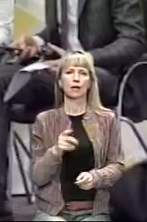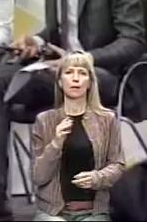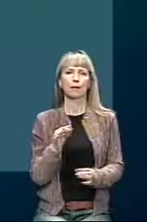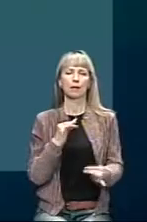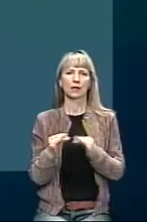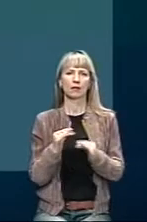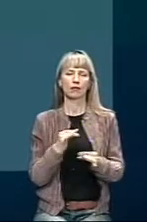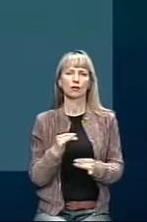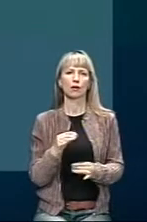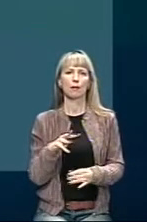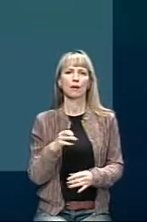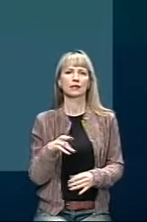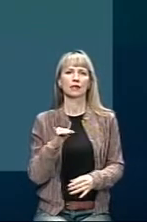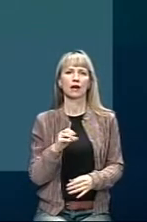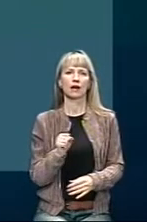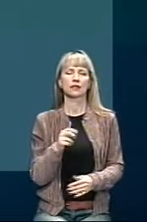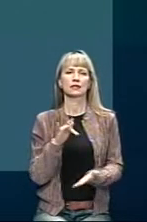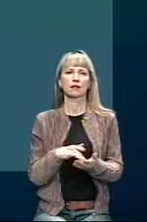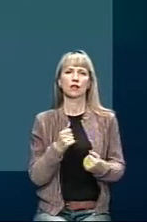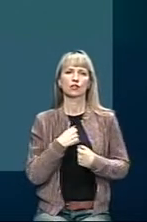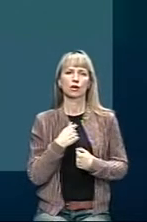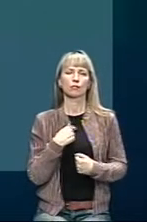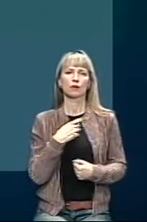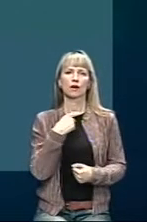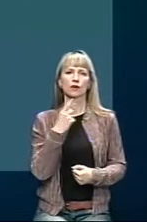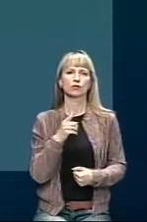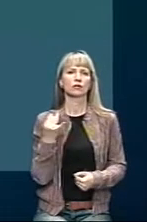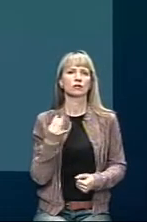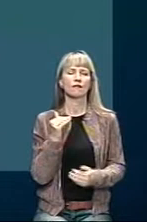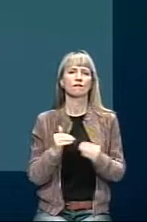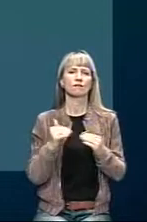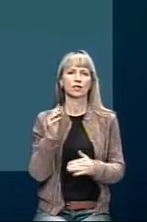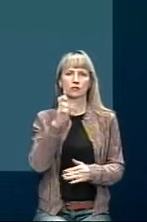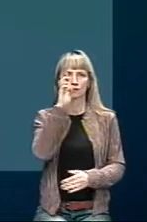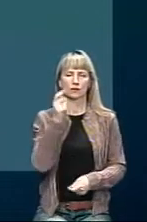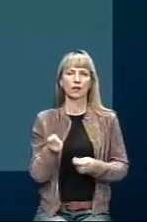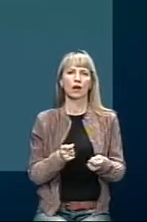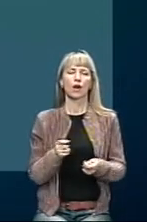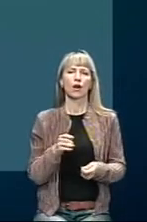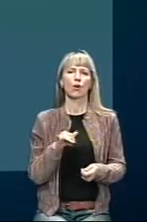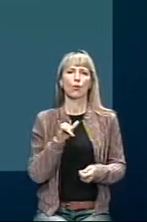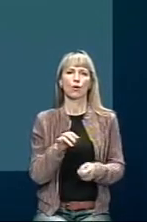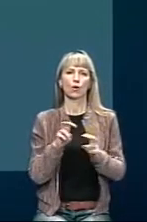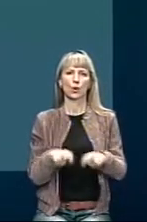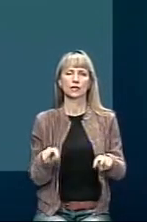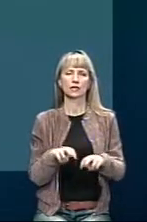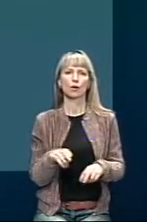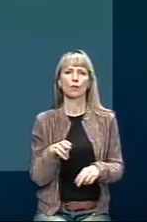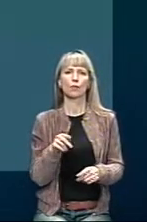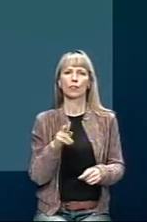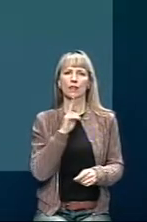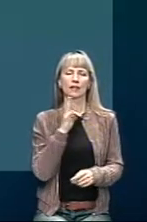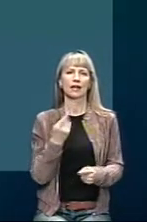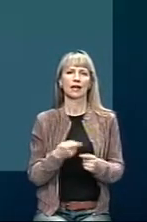медіацентрі. На жаль, ми змушені констатувати незацікавленість вищих осіб держави у розслідуванні, попри всі декларації, що